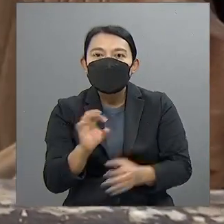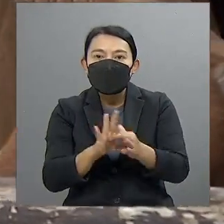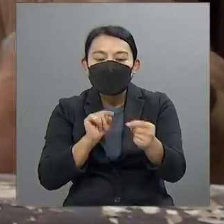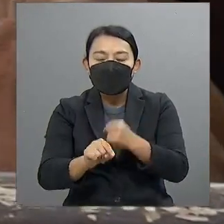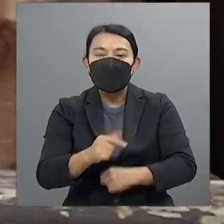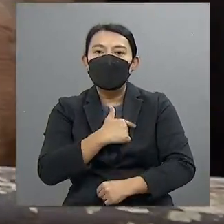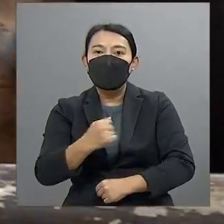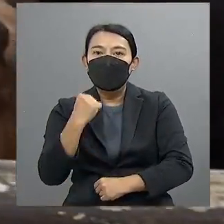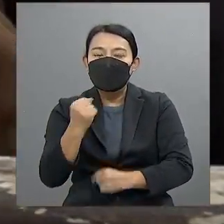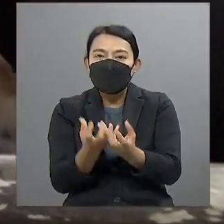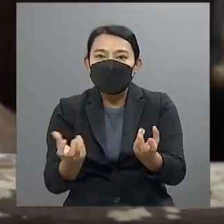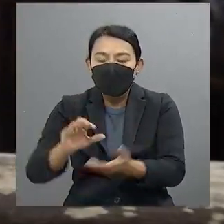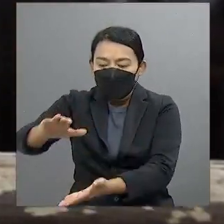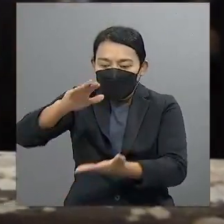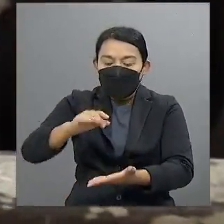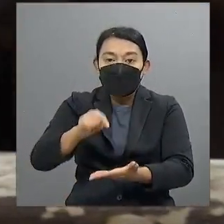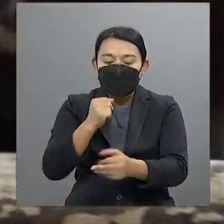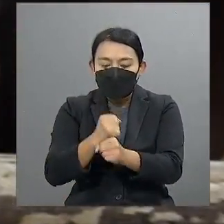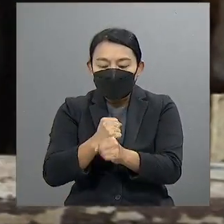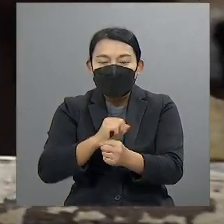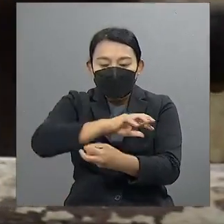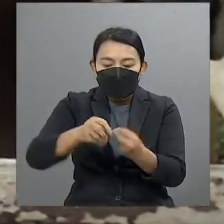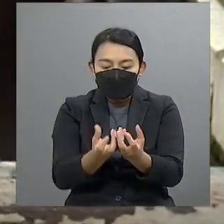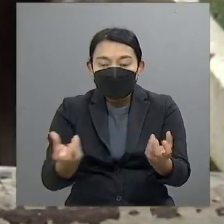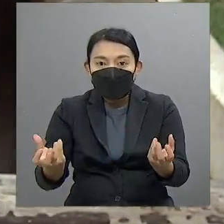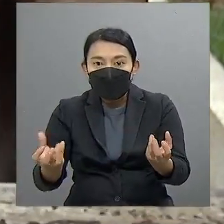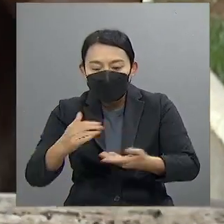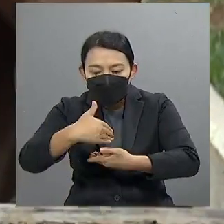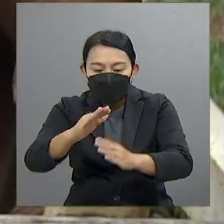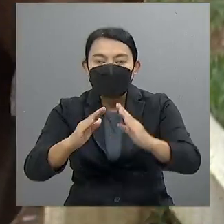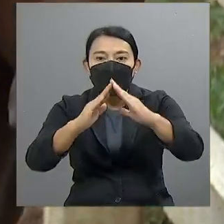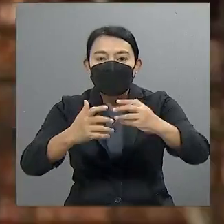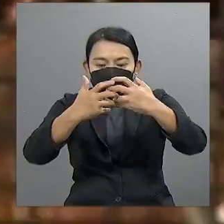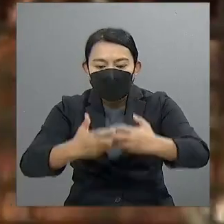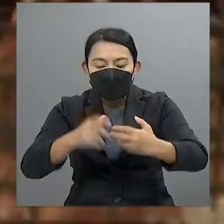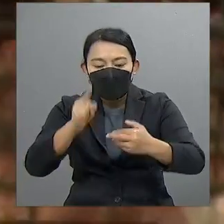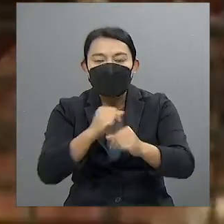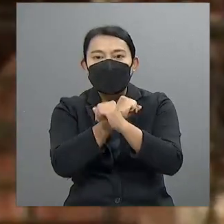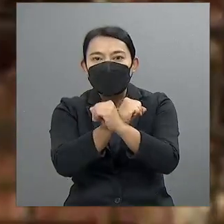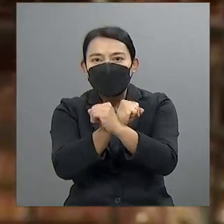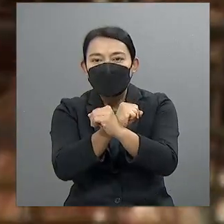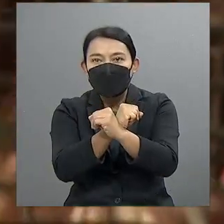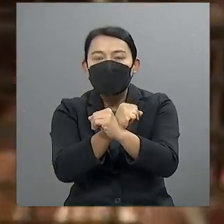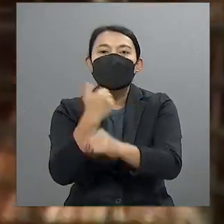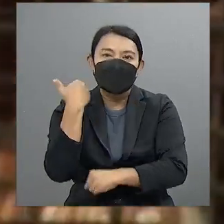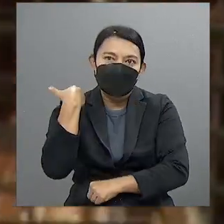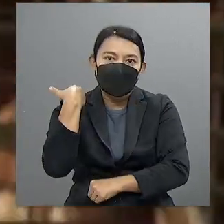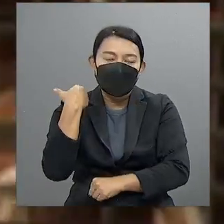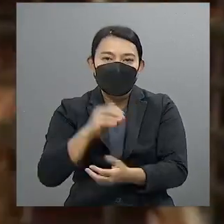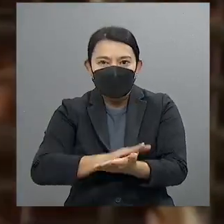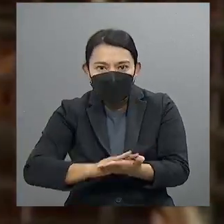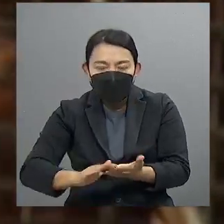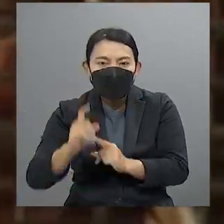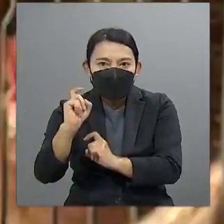าหรือว่าเรื่องของการผลิตที่จะผ่านออกไปจากโรงงานแห่งนี้ก็น่าจะมีความปลอดภัยระดับหนึ่งนะครับอีกอย่างนึงก็คือเรื่องของกิจกรรมพวกนี้ครับจะ